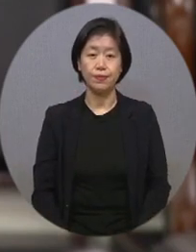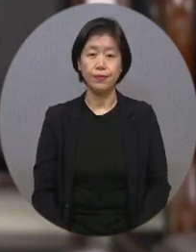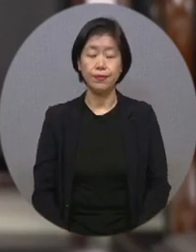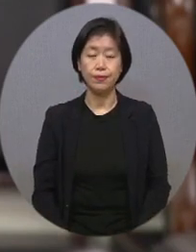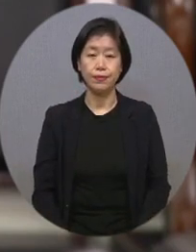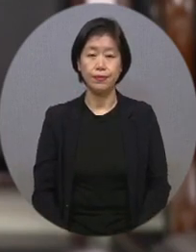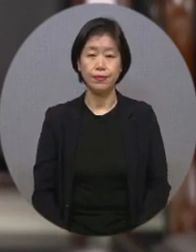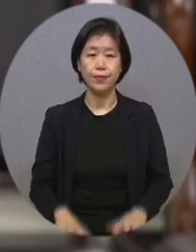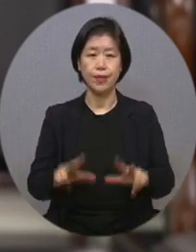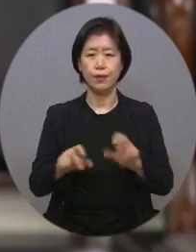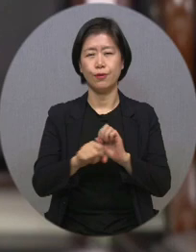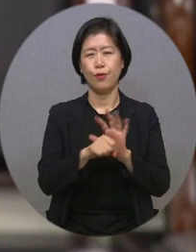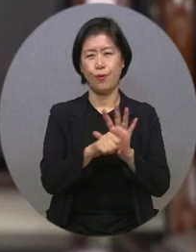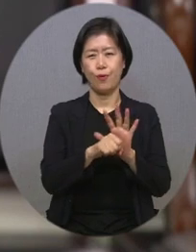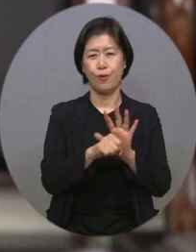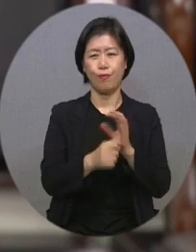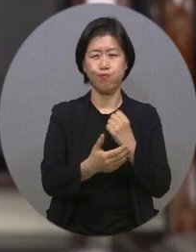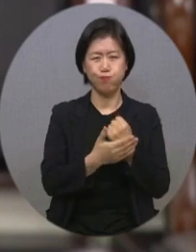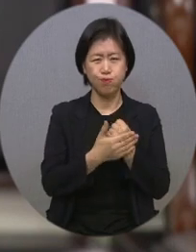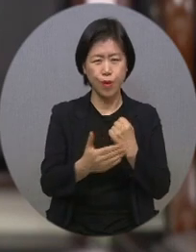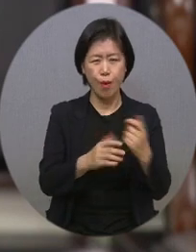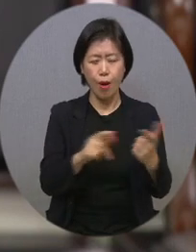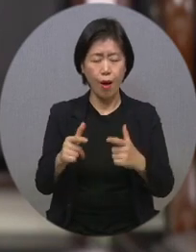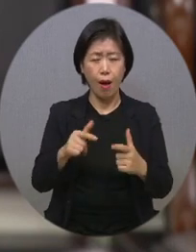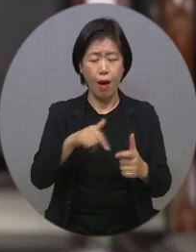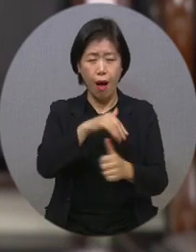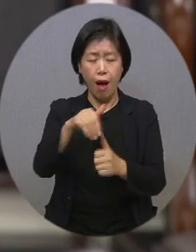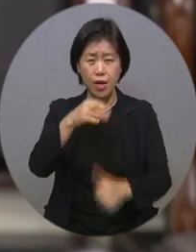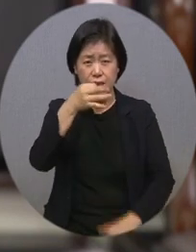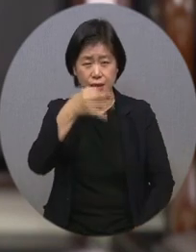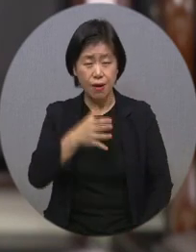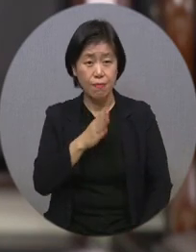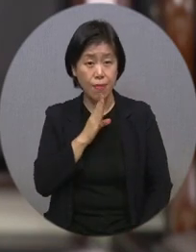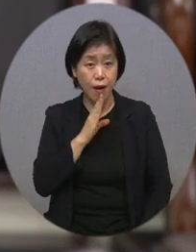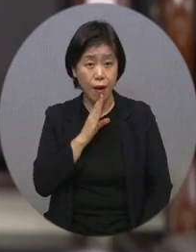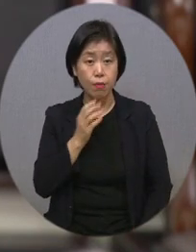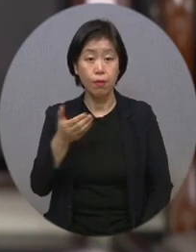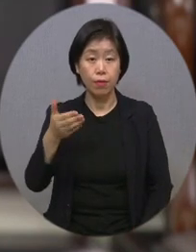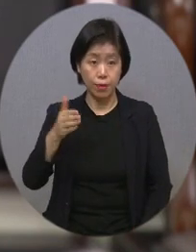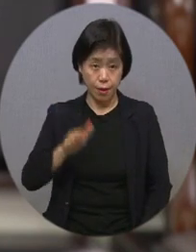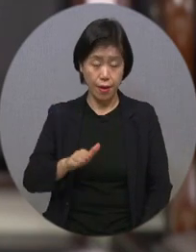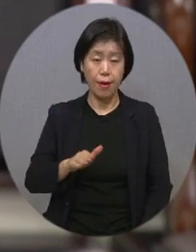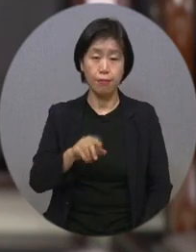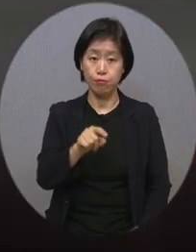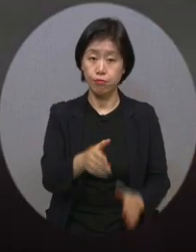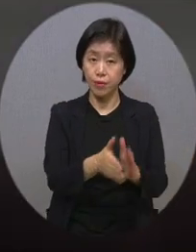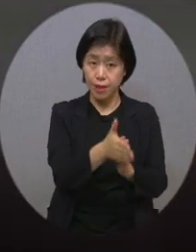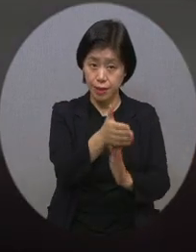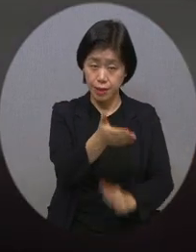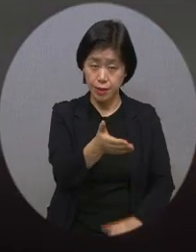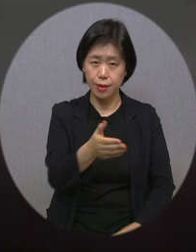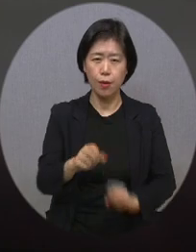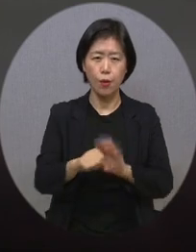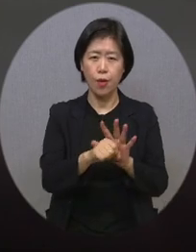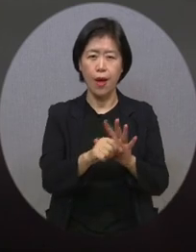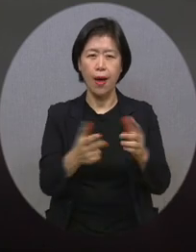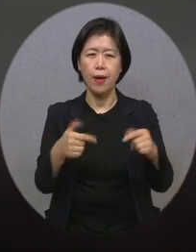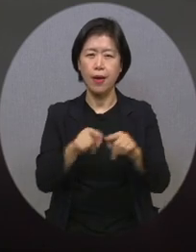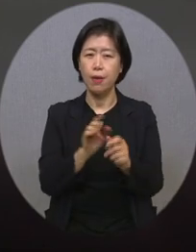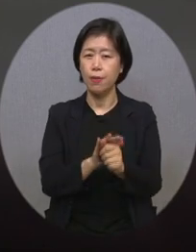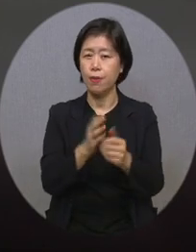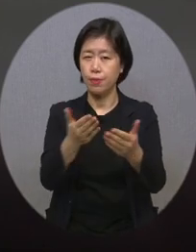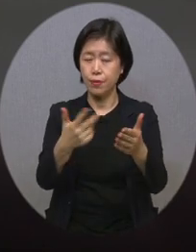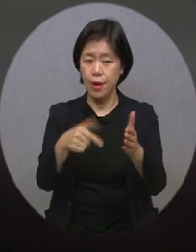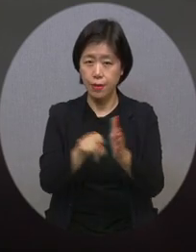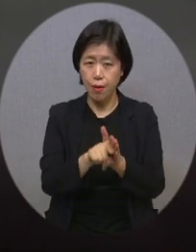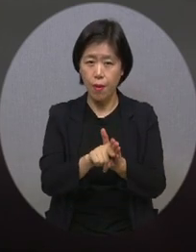그 지금 코로나 19때 많이 힘들잖아요. 그런데 불구하고 군산시가 그 코로나 19의 그 힘듦을 같이 이겨내고자 생필품